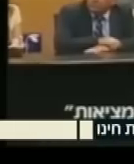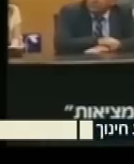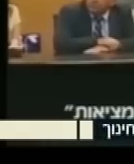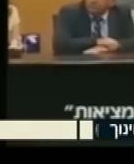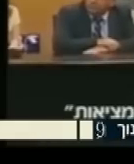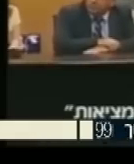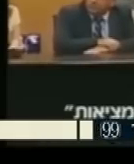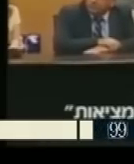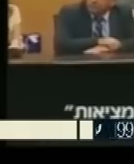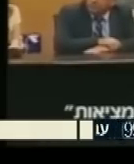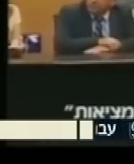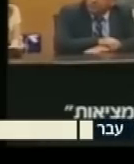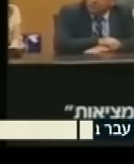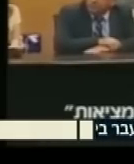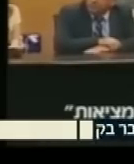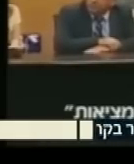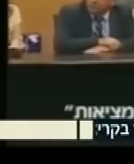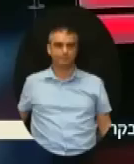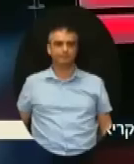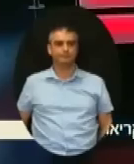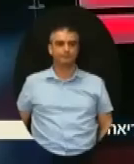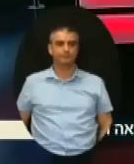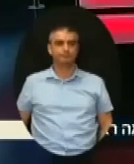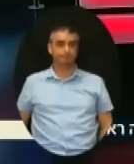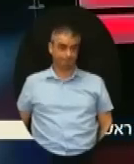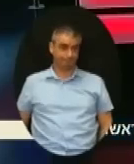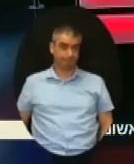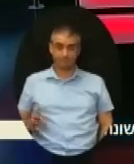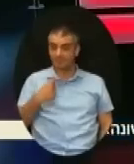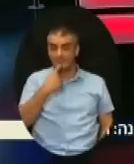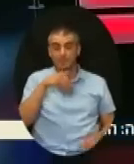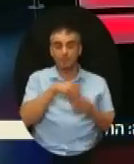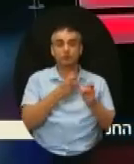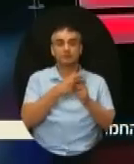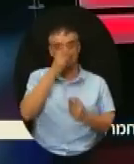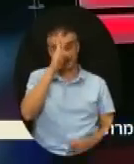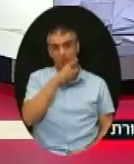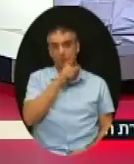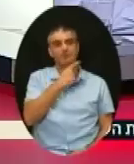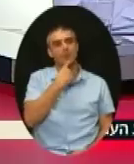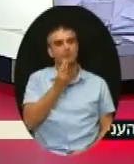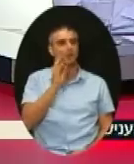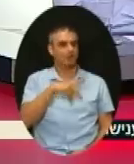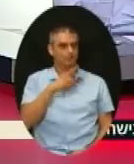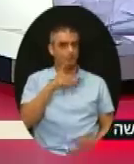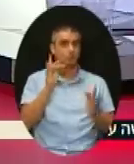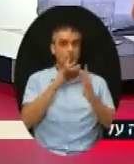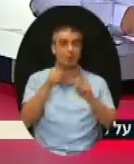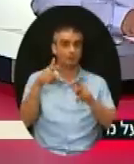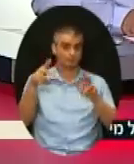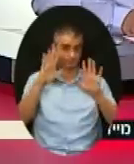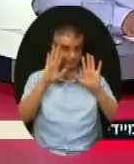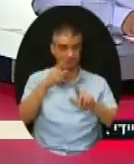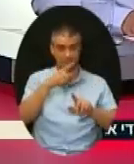שהנתונים האלה הם לא חוקים מהמציאות. כן, זה הדברים דרך אגב מתוך סיעת הליכוד, אבל הוא אמר גם הפוטו, כלומר מול המצלמות, נכון. אם תזוכים